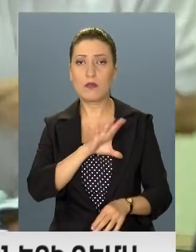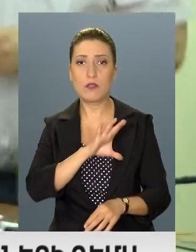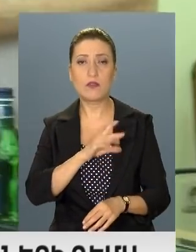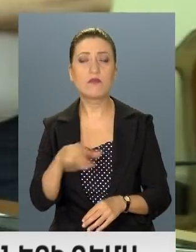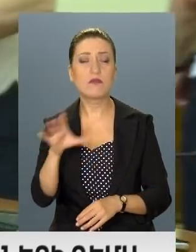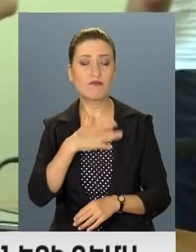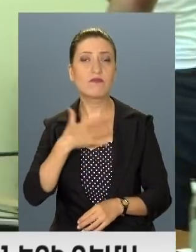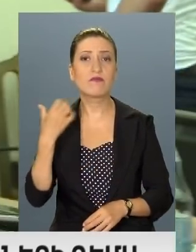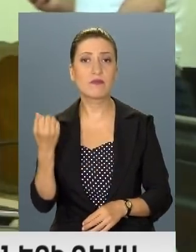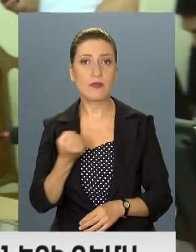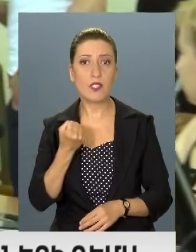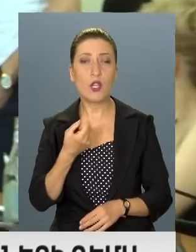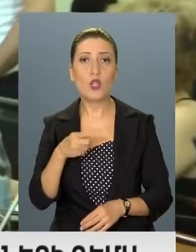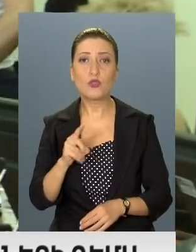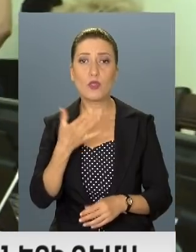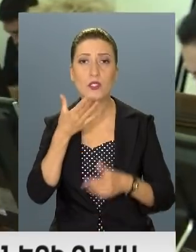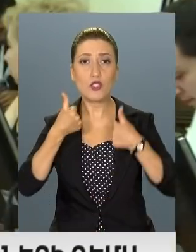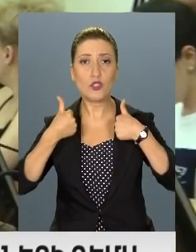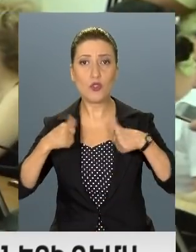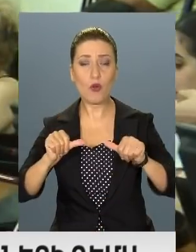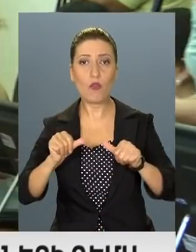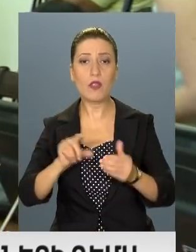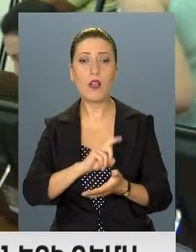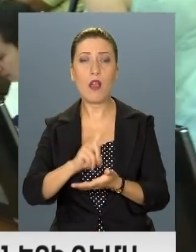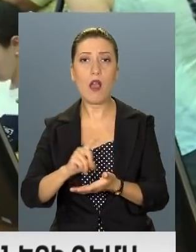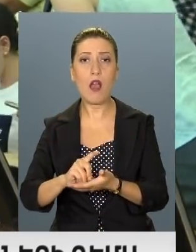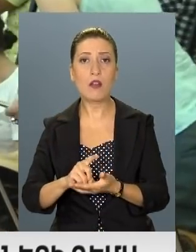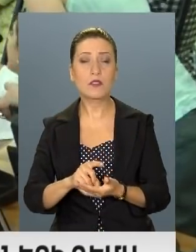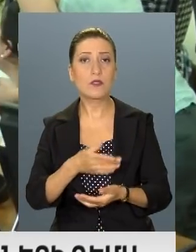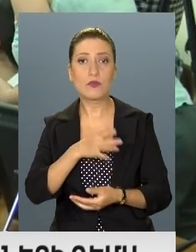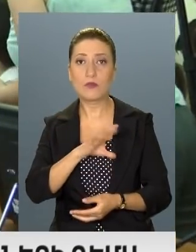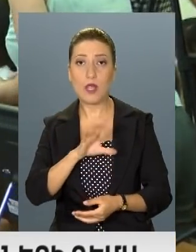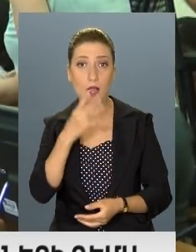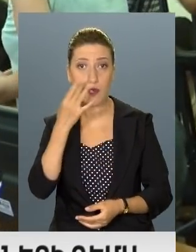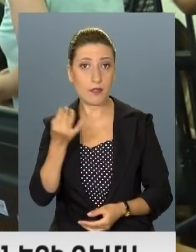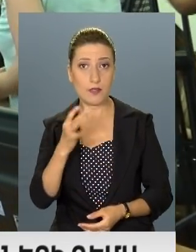կրկին դժգոհեցին։ Ինչու խորհրդարանի նիստի օրակարգից հարցեր չեղան։ Հետաքրքիր չէ։